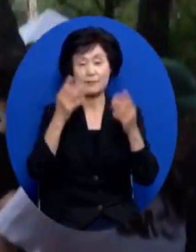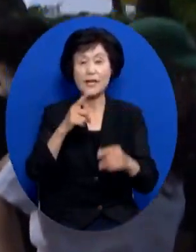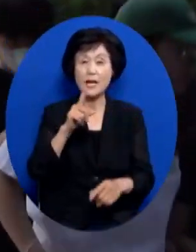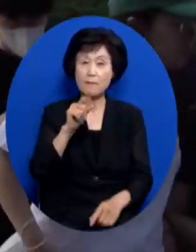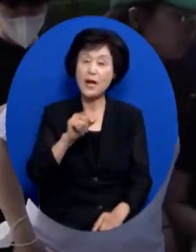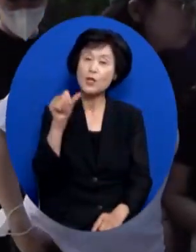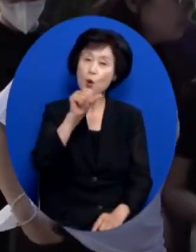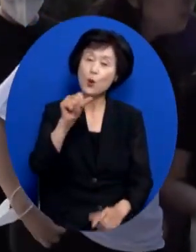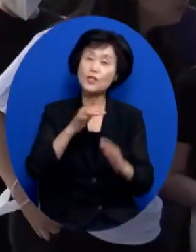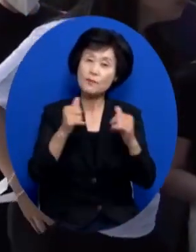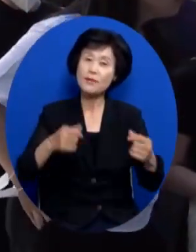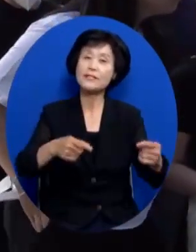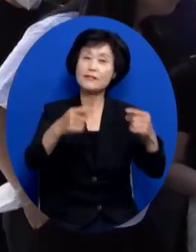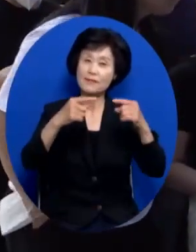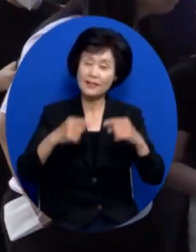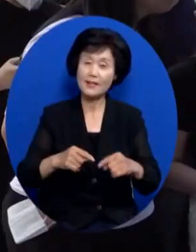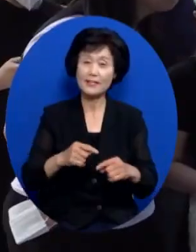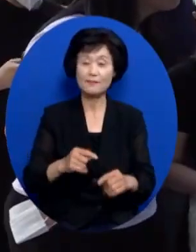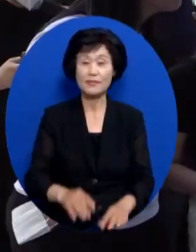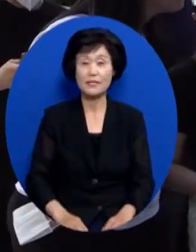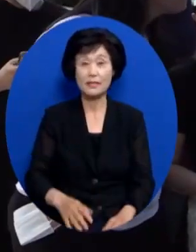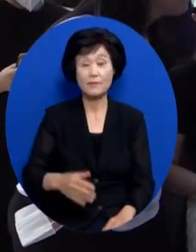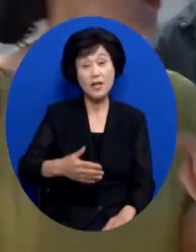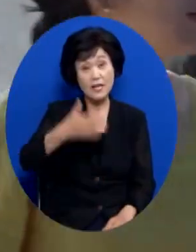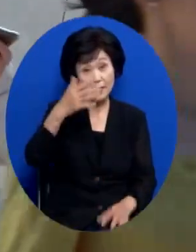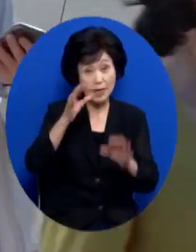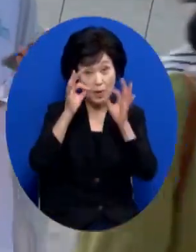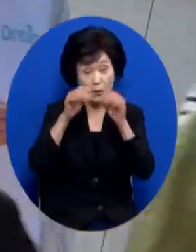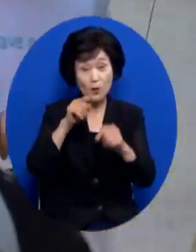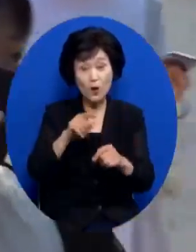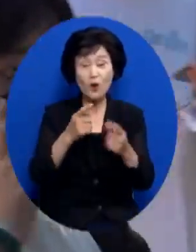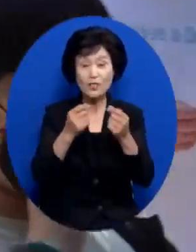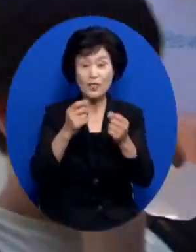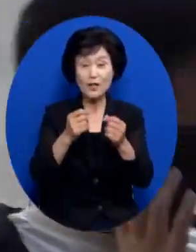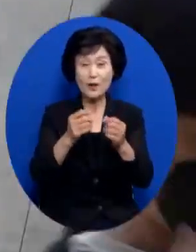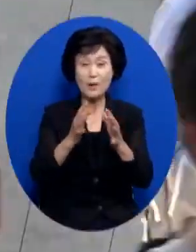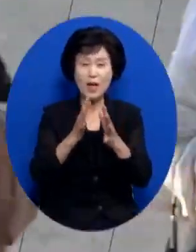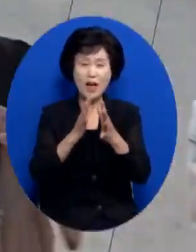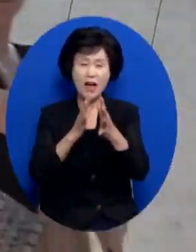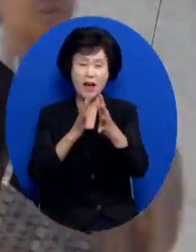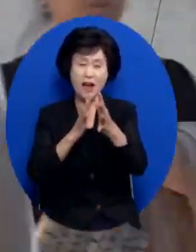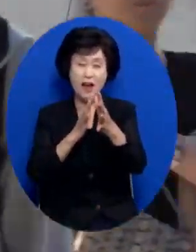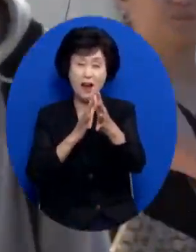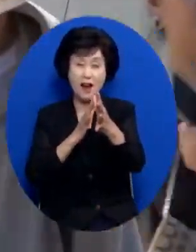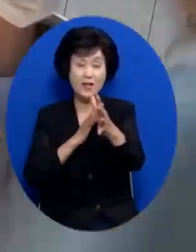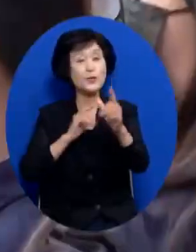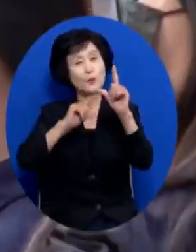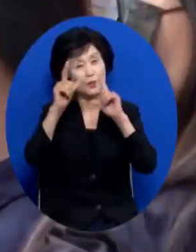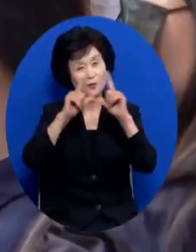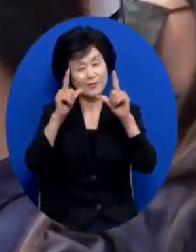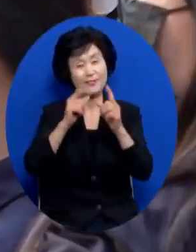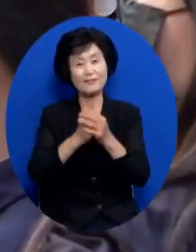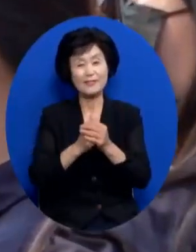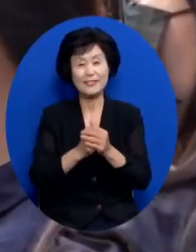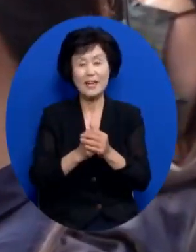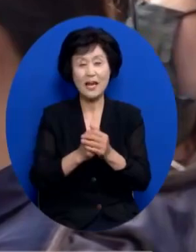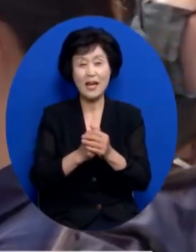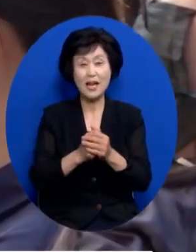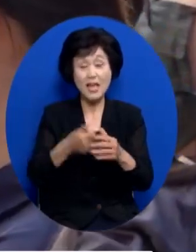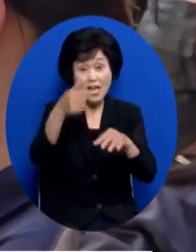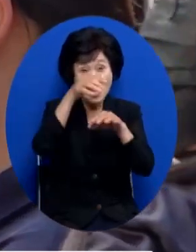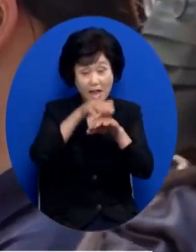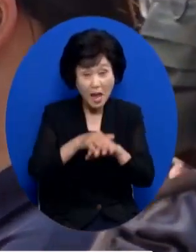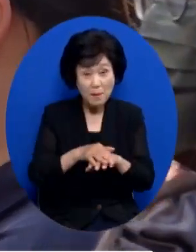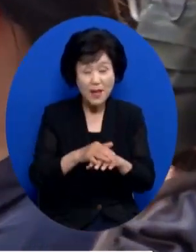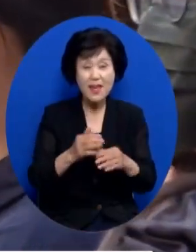명이 참석했습니다. 지금 화면에 보시다시피 대회장에 입장하려는 학생들이 길게 줄을 섰습니다. 집회가 열린